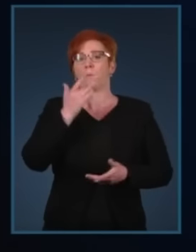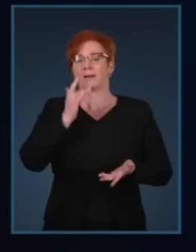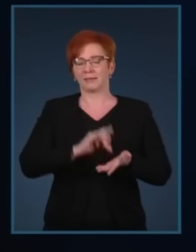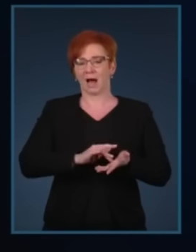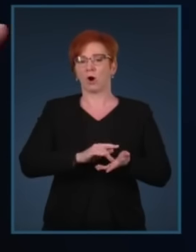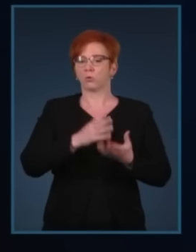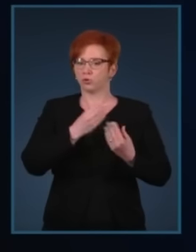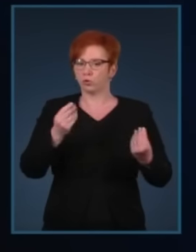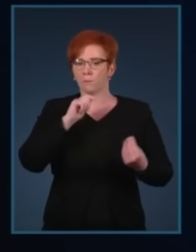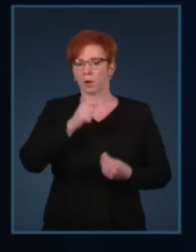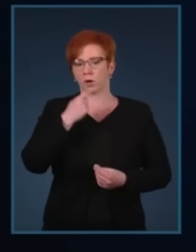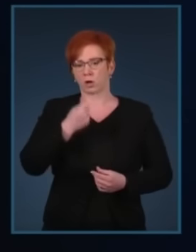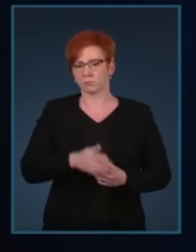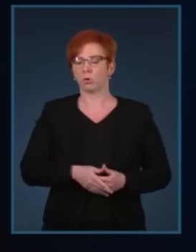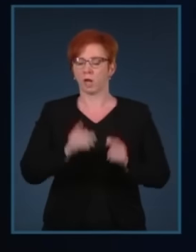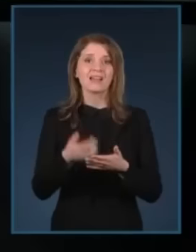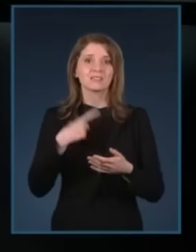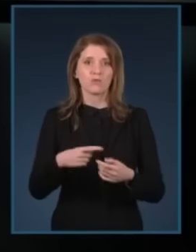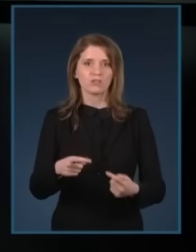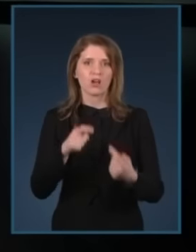magyar azt mondja, hogy ez a helyes út.